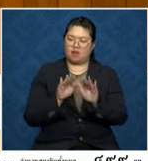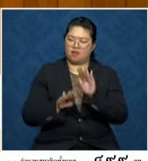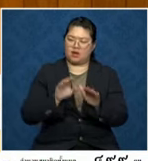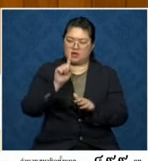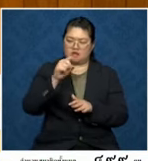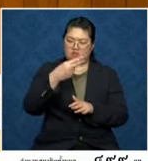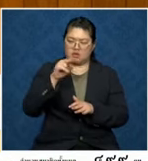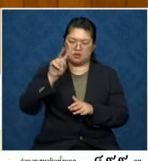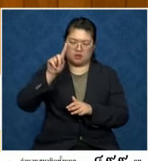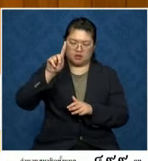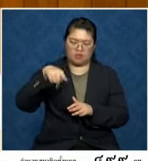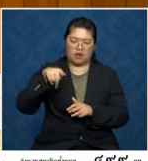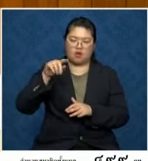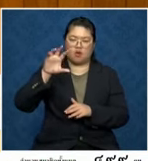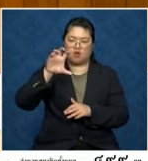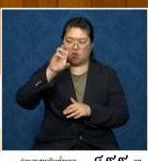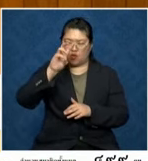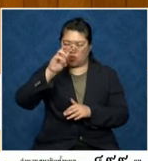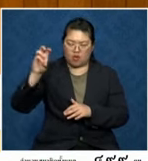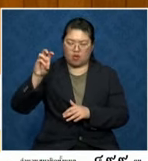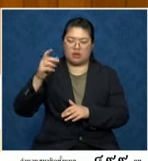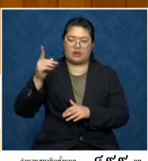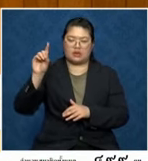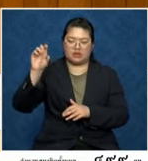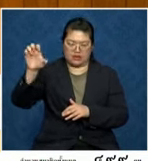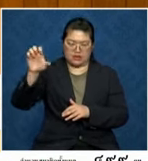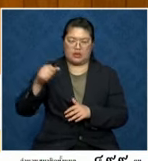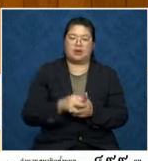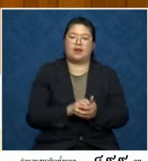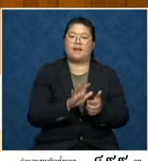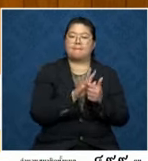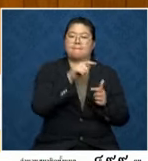11,687 คดีแต่เลือกใช้ทางแพ่งประมาณพันคดี